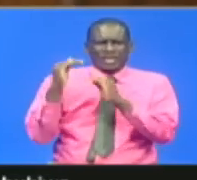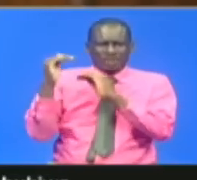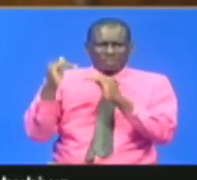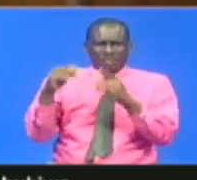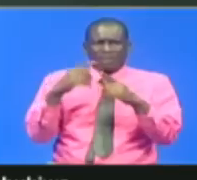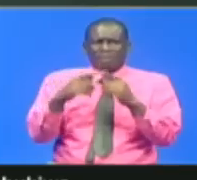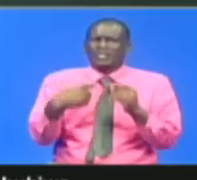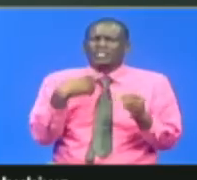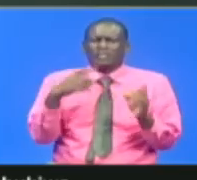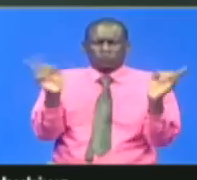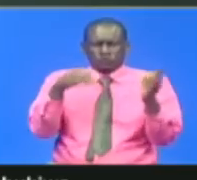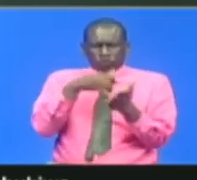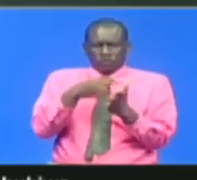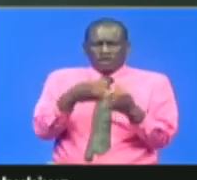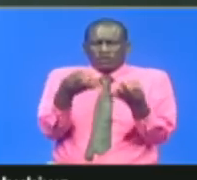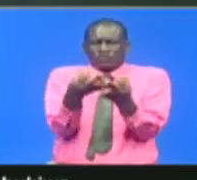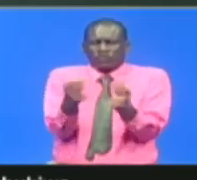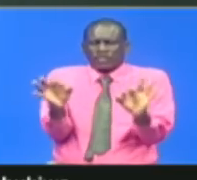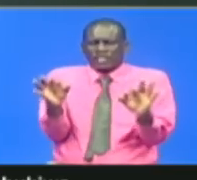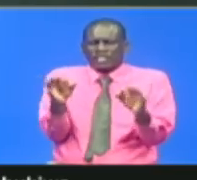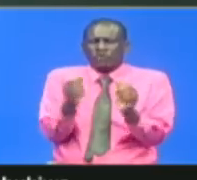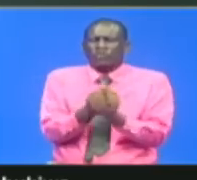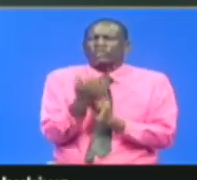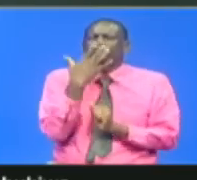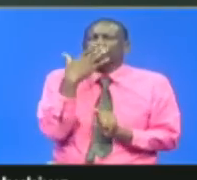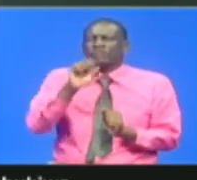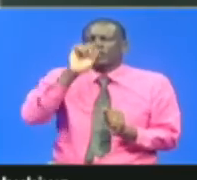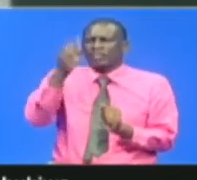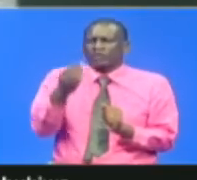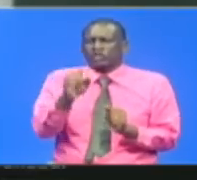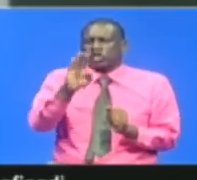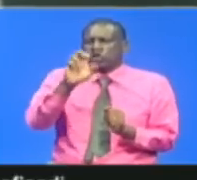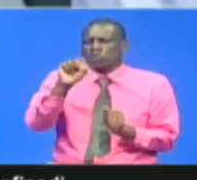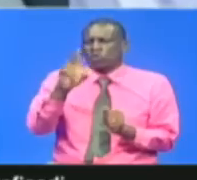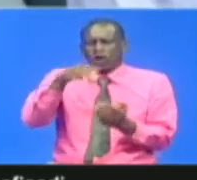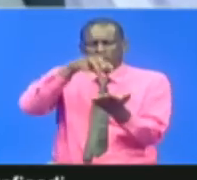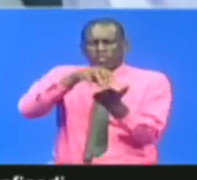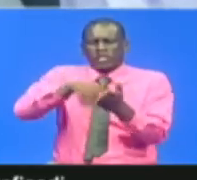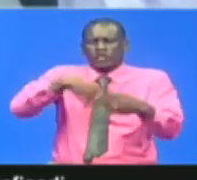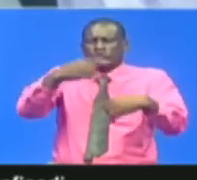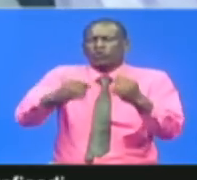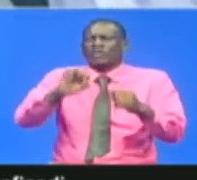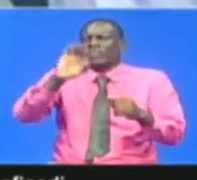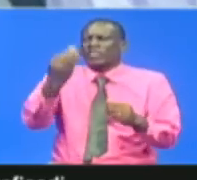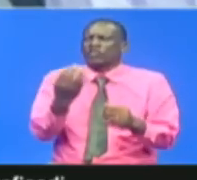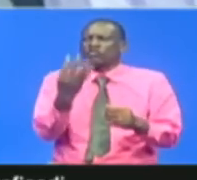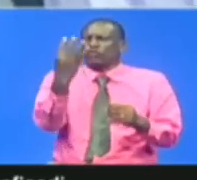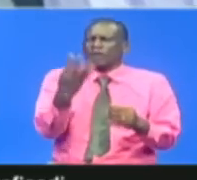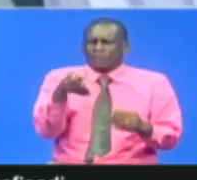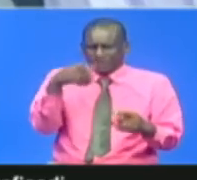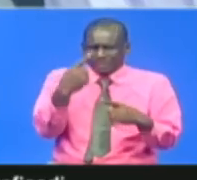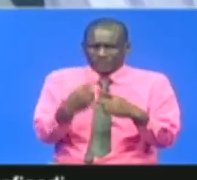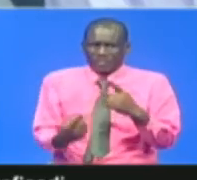alikanusha mashtaka hayo na kuachiliwa kwa dhamana shilingi nusu milioni. Kesi hiyo itasikizwa Aprili 3 mwaka